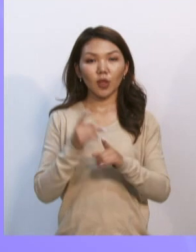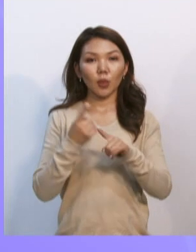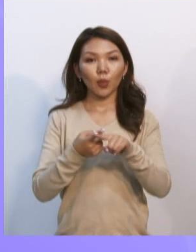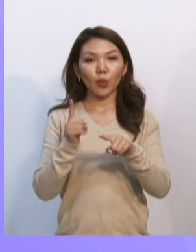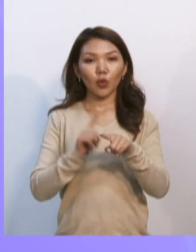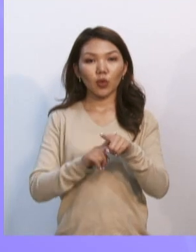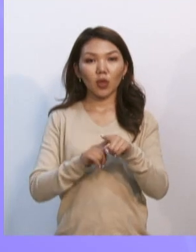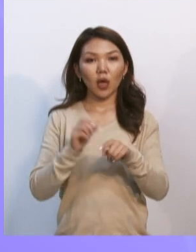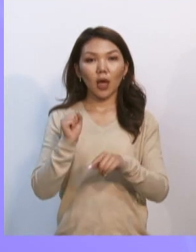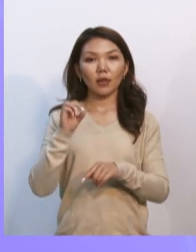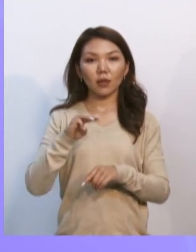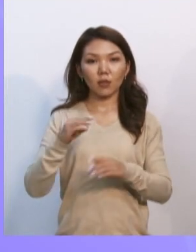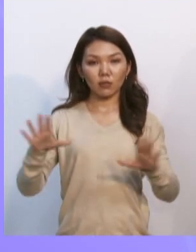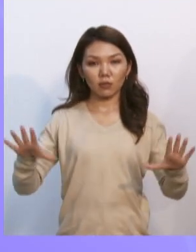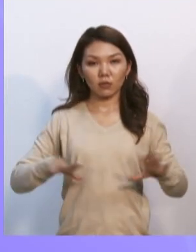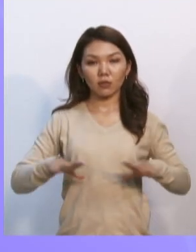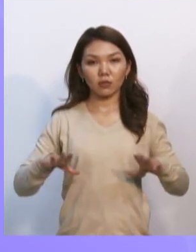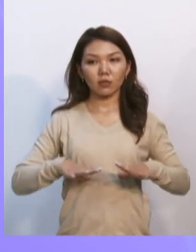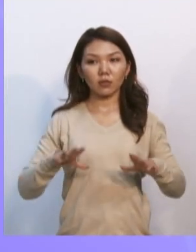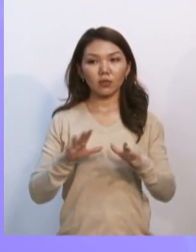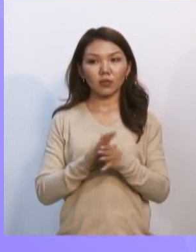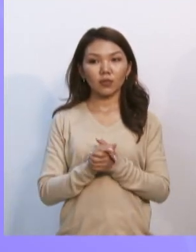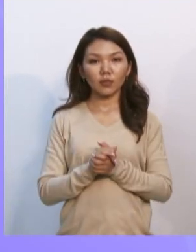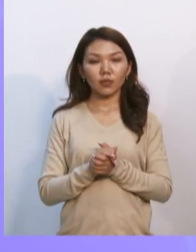Бул ат.